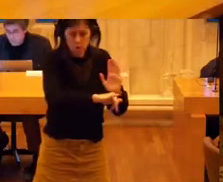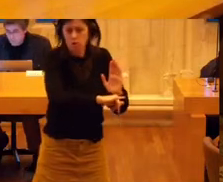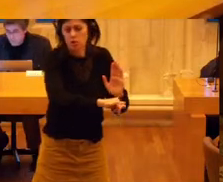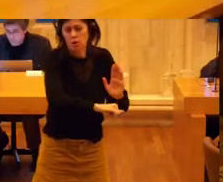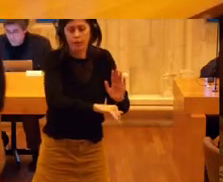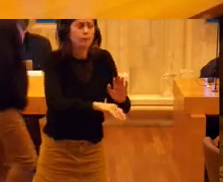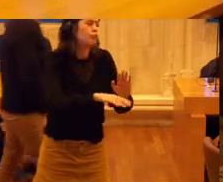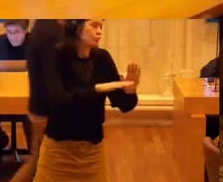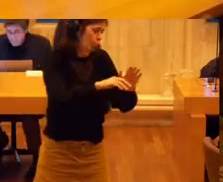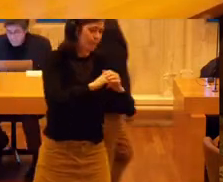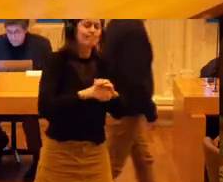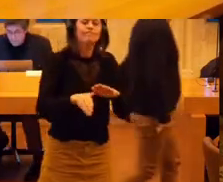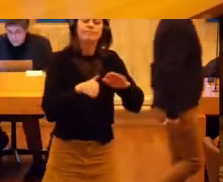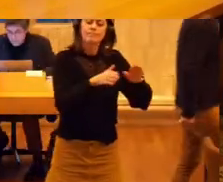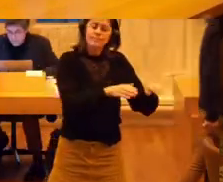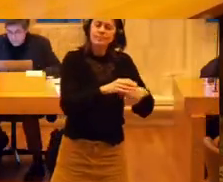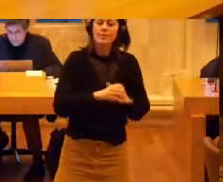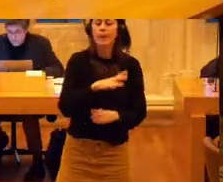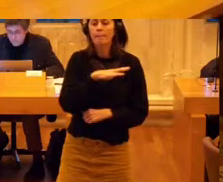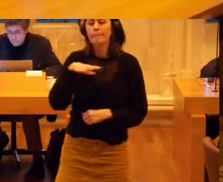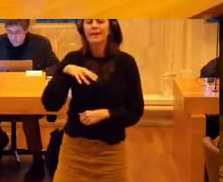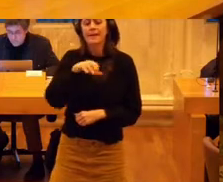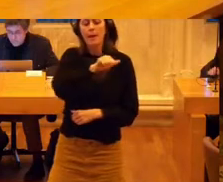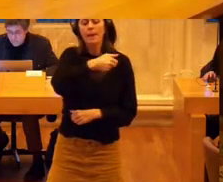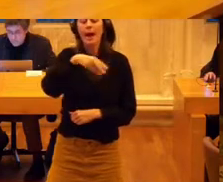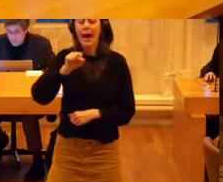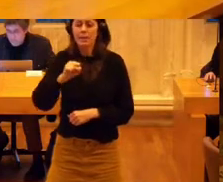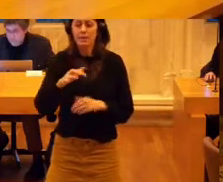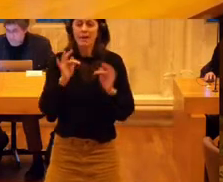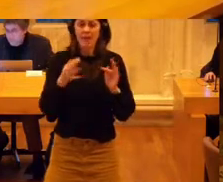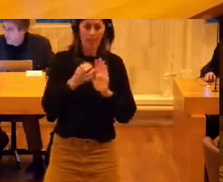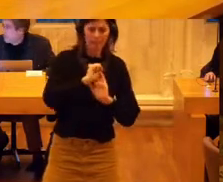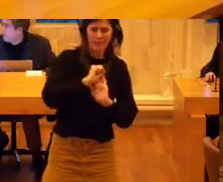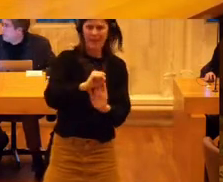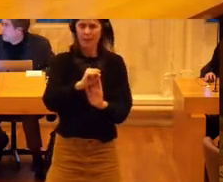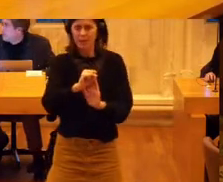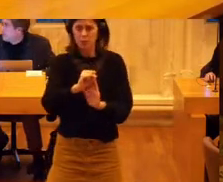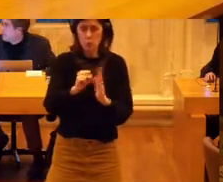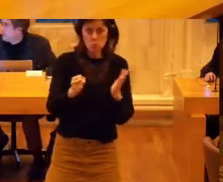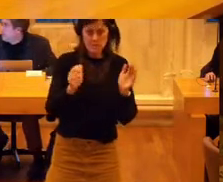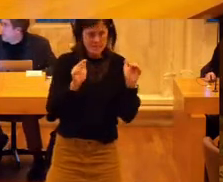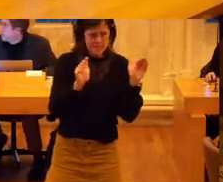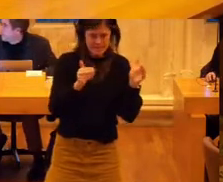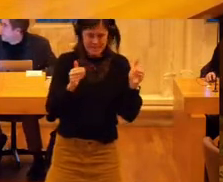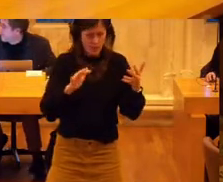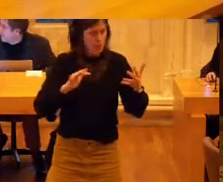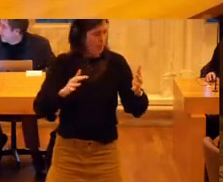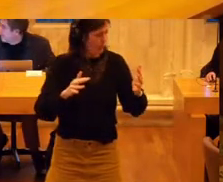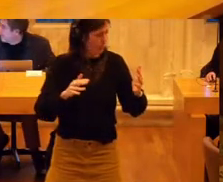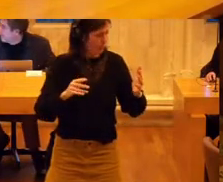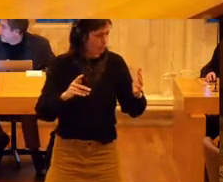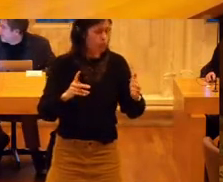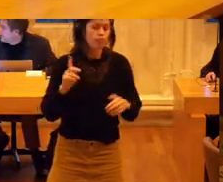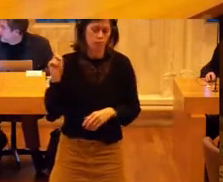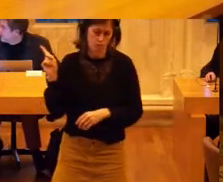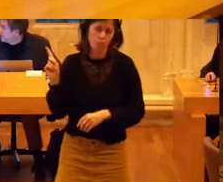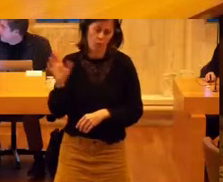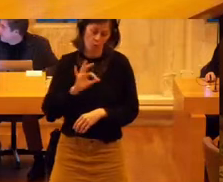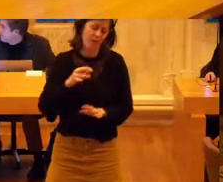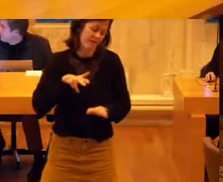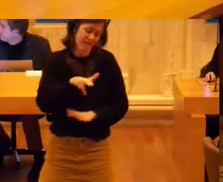Madame Anne, la priorisation concernant les sujets, cette priorisation, elle aura